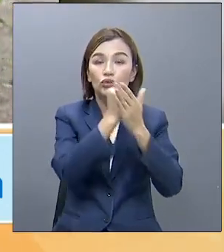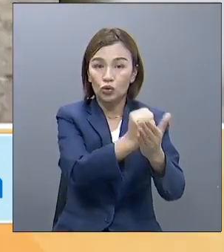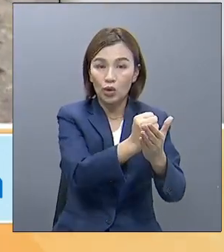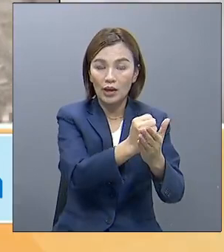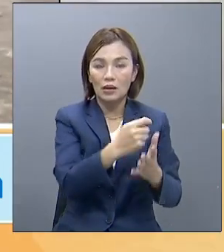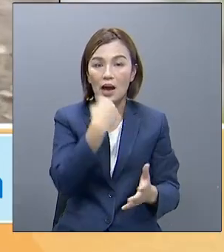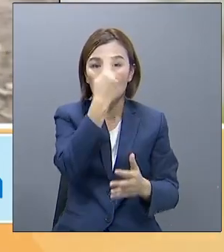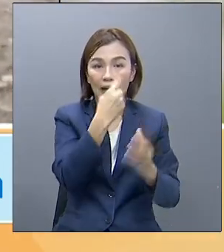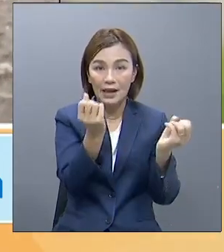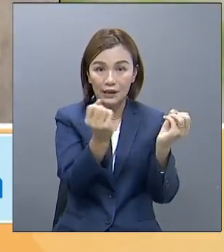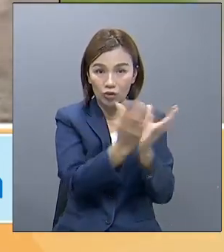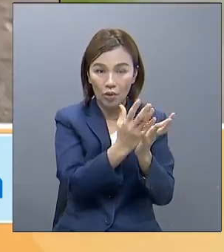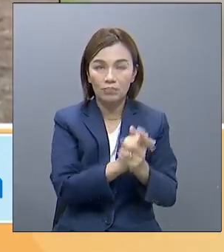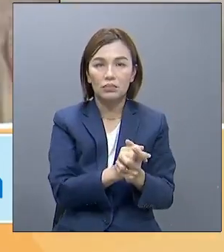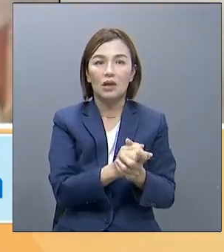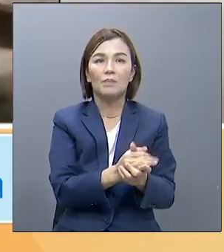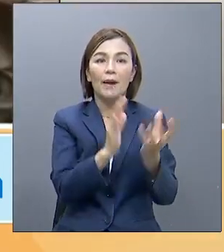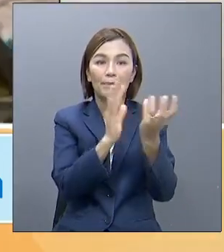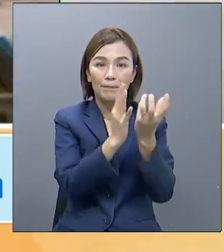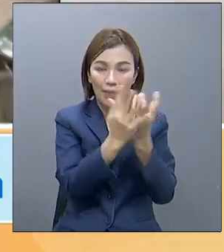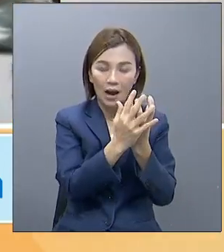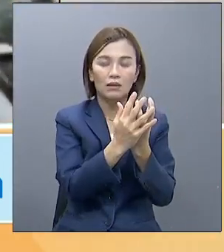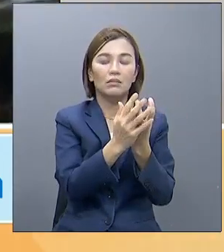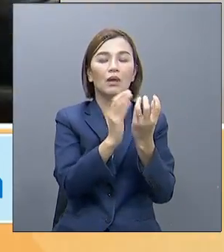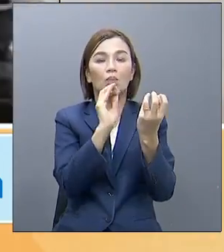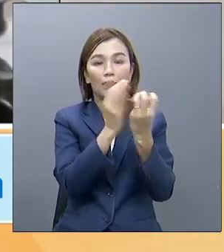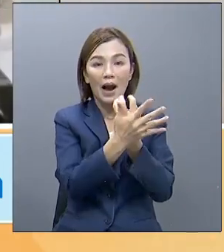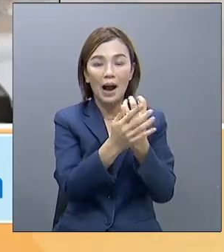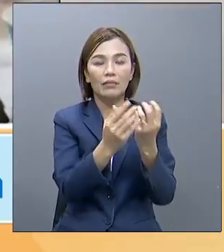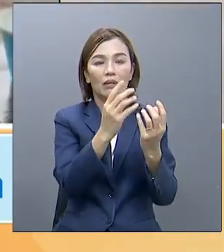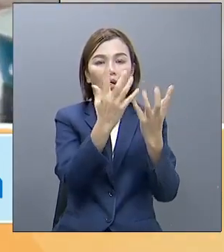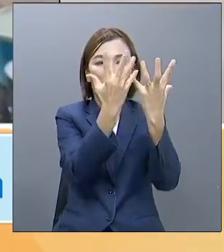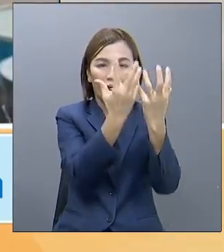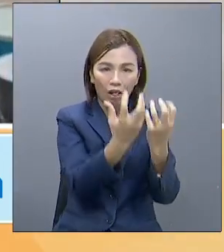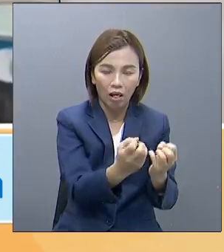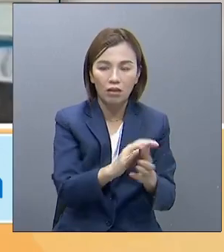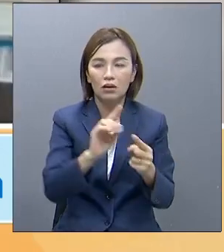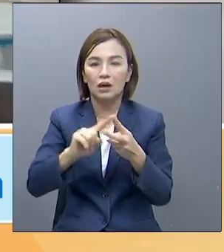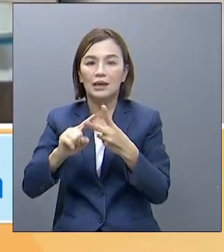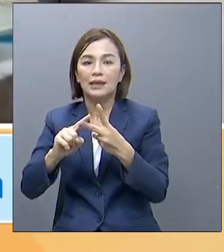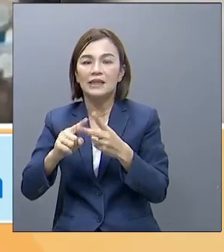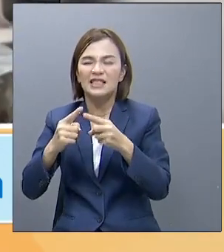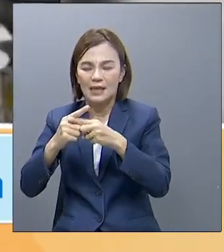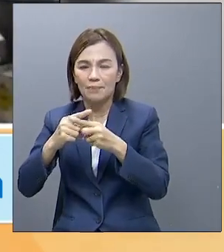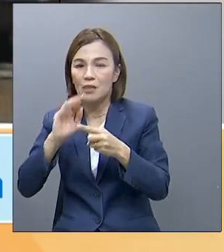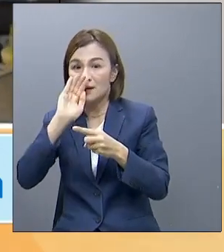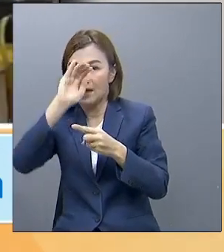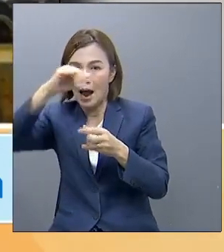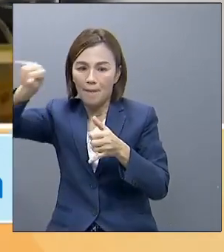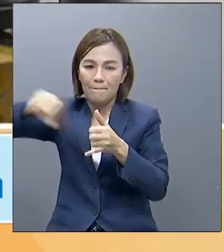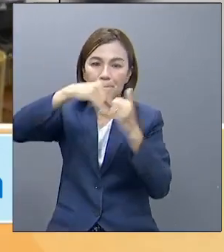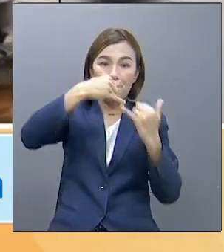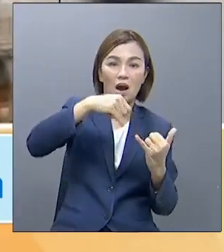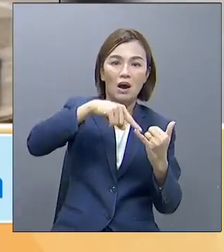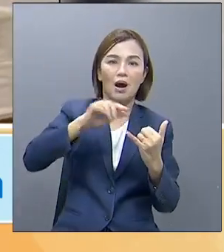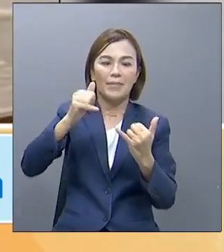ที่ได้รับผลกระทบไม่ว่าจะเป็นพืชผลทางการเกษตรเสียหายหรือว่าได้รับบาดเจ็บจากช้างป่าหรือถ้าหนักที่สุดถึงขั้นเสียชีวิตก็จะต้